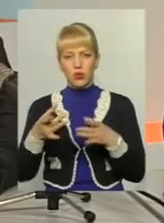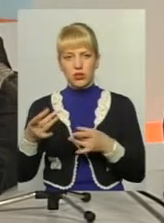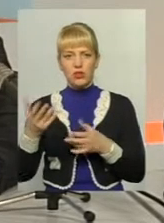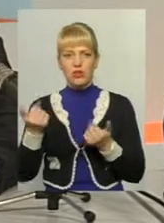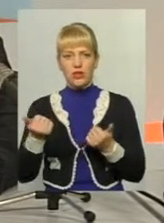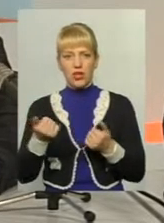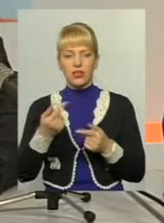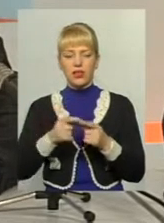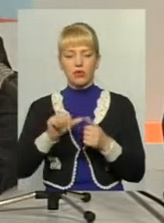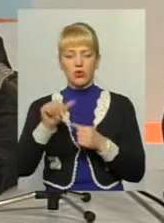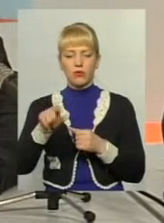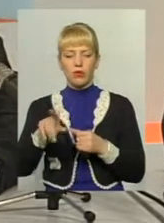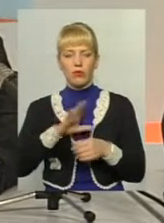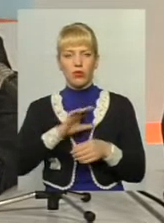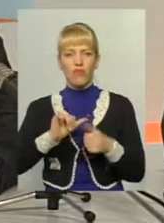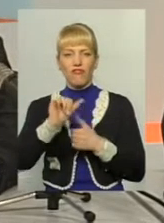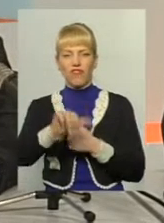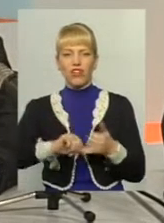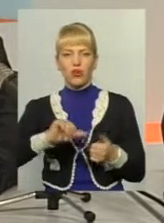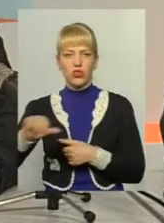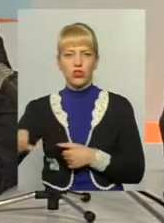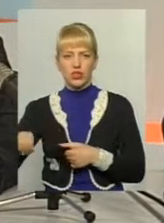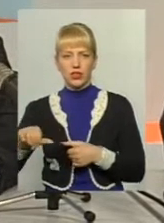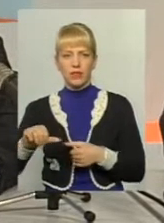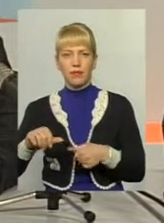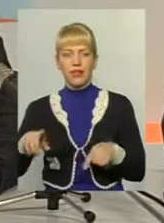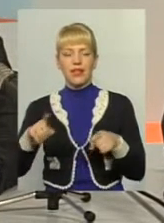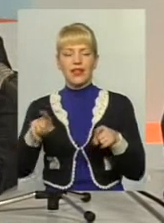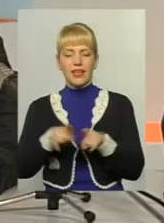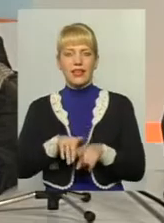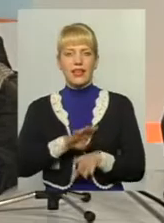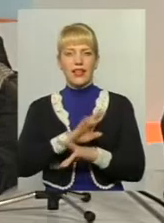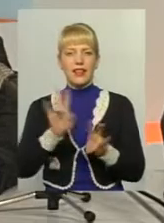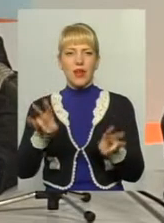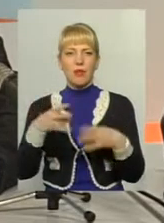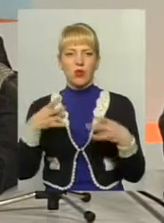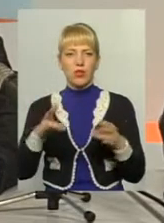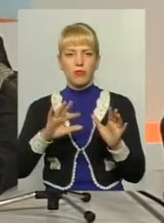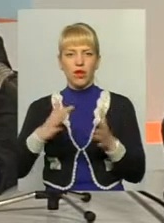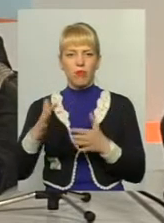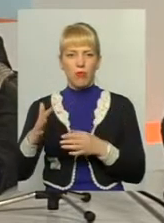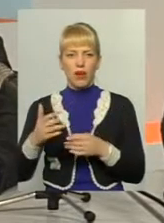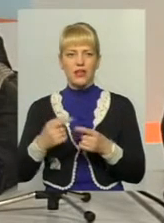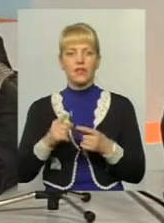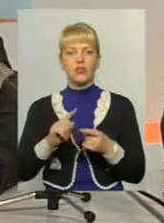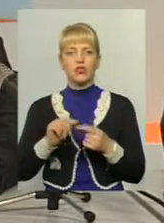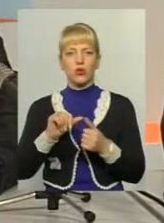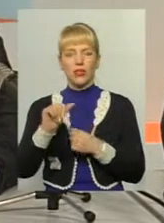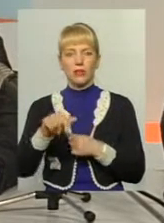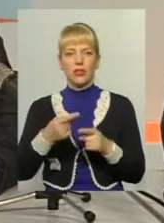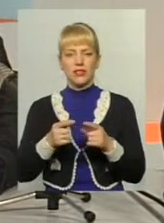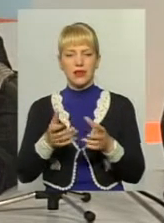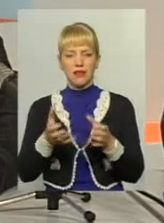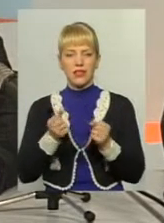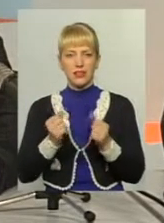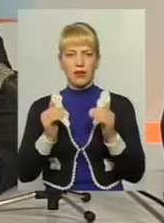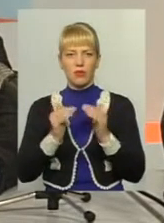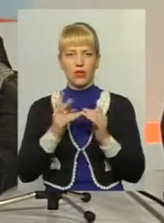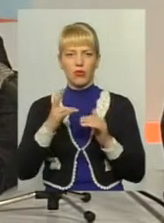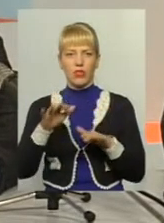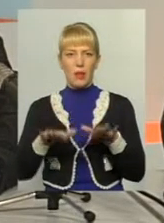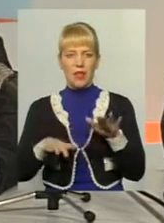Він за собою потягнув і ряд змін до нашого основного закону про об'єднання співвласників багатоквартирних будинків. Як на мене, то да,